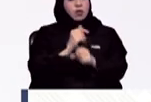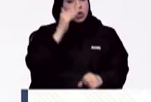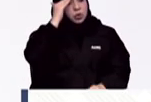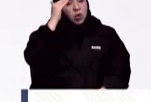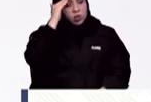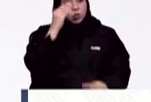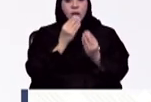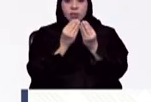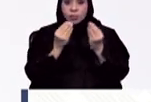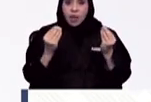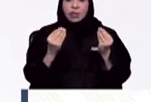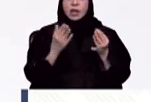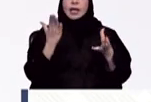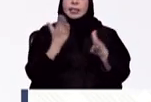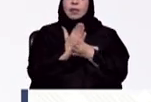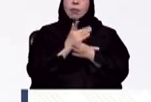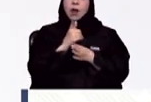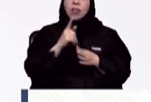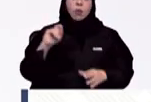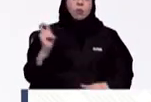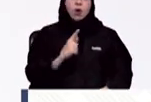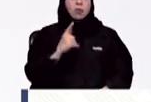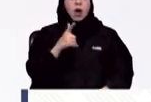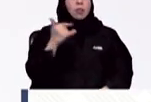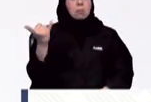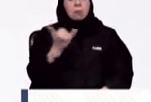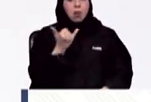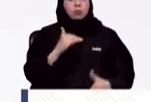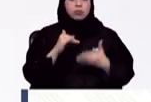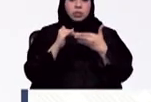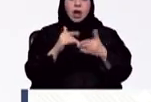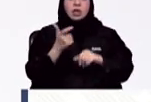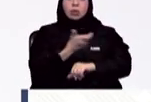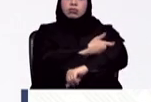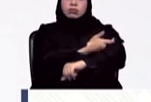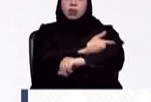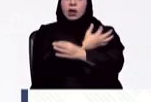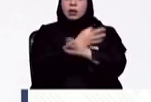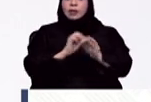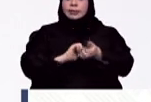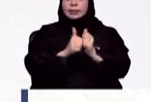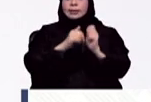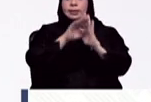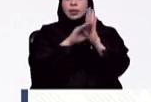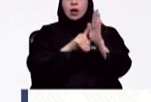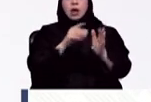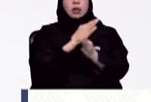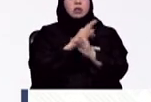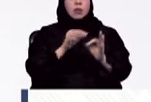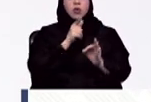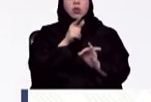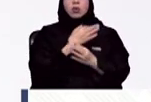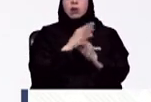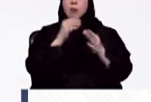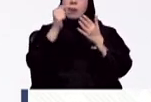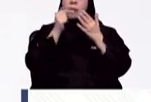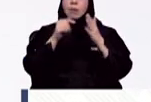ورعاه وللدول اللي أقرت هذه المبادرة, بحيث أنها توفر كل